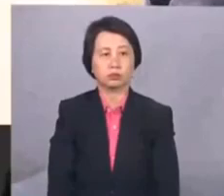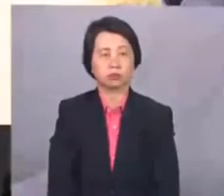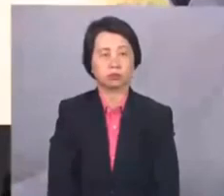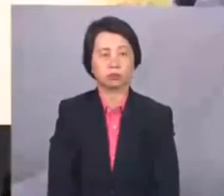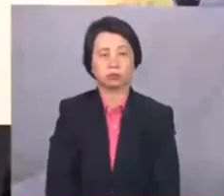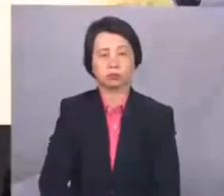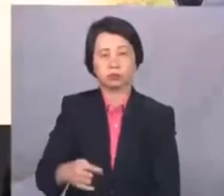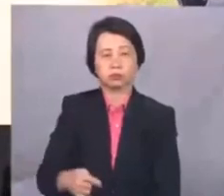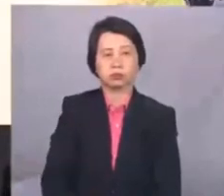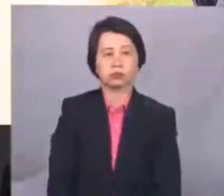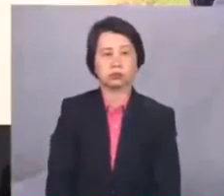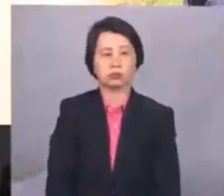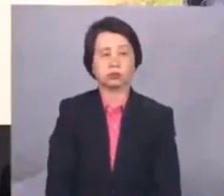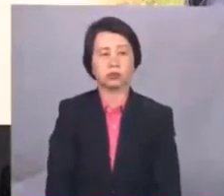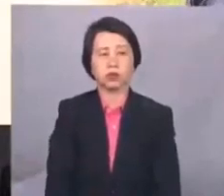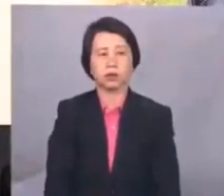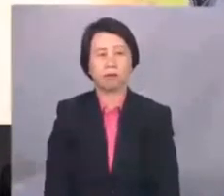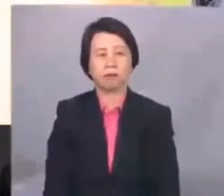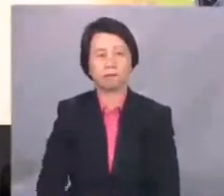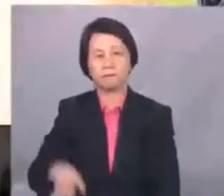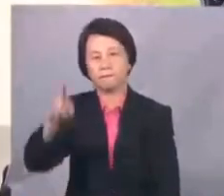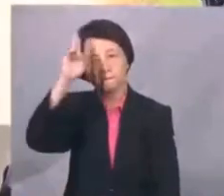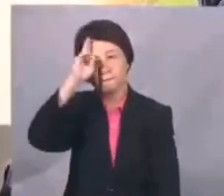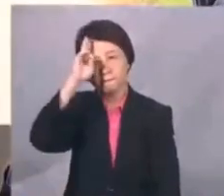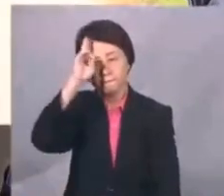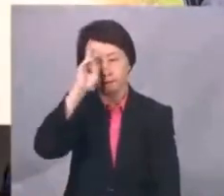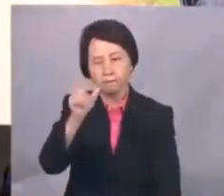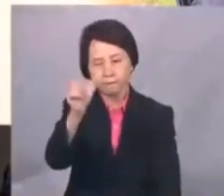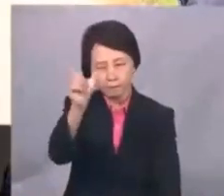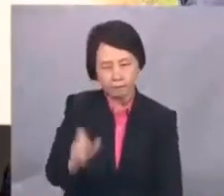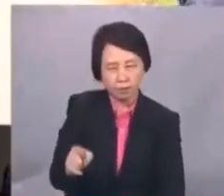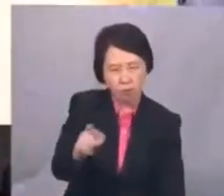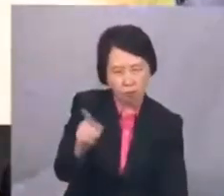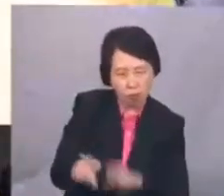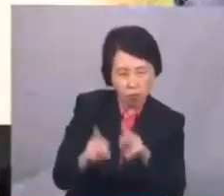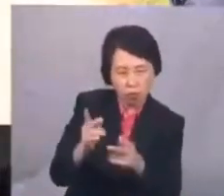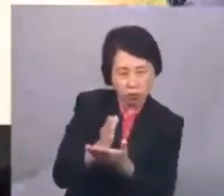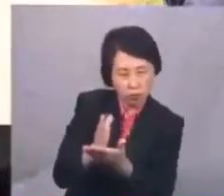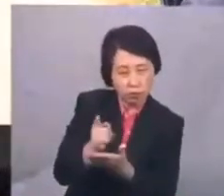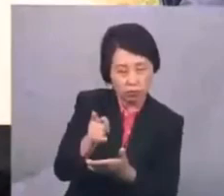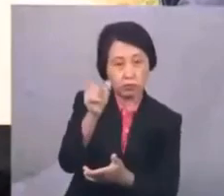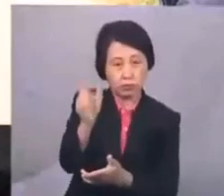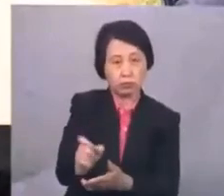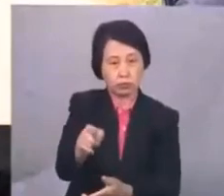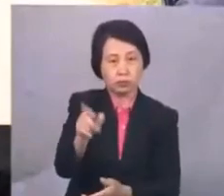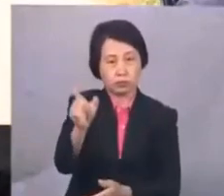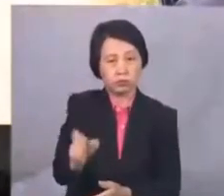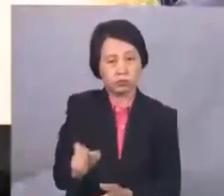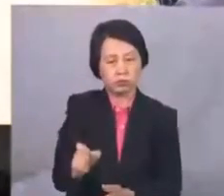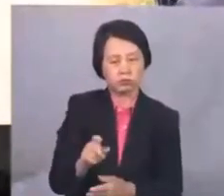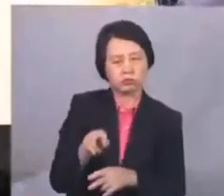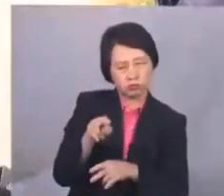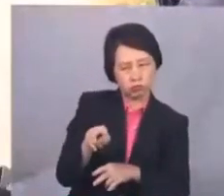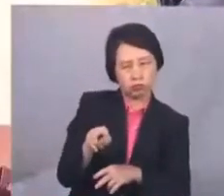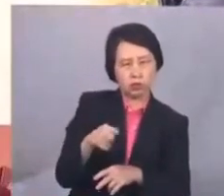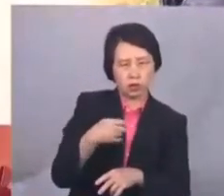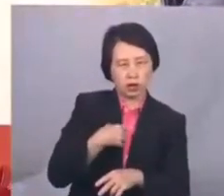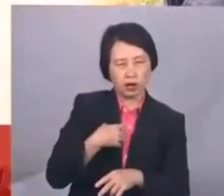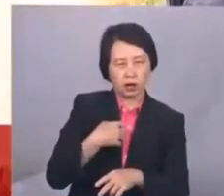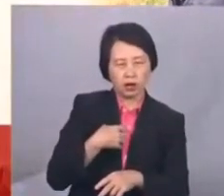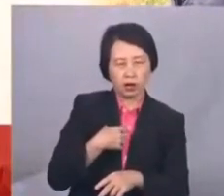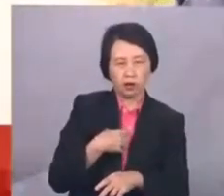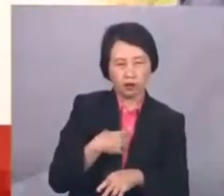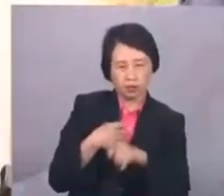Hai Coba gimana hahaha spectrespecs ataupun penduduk yang didapati mempunyai